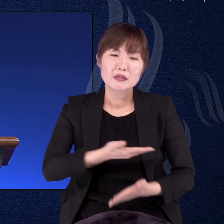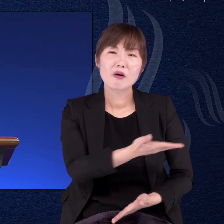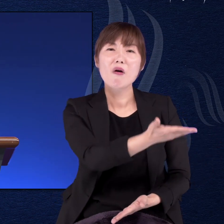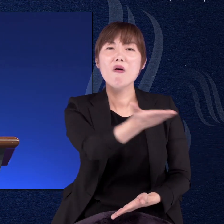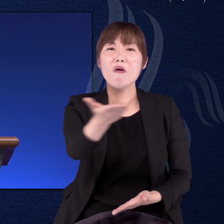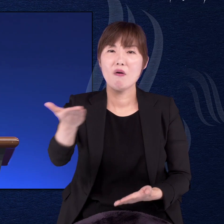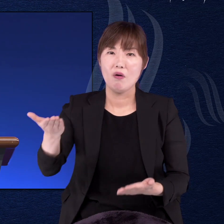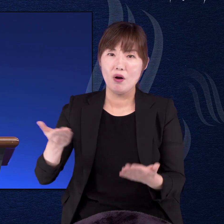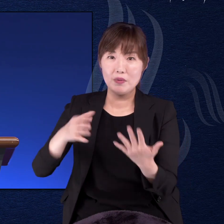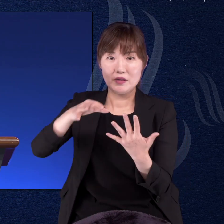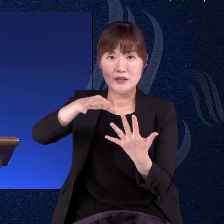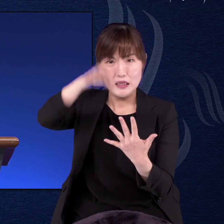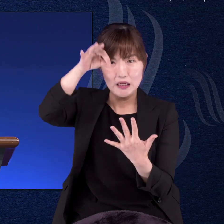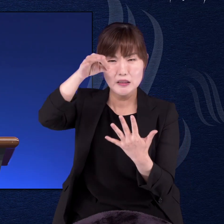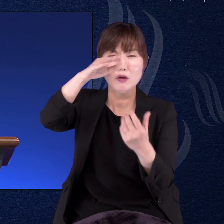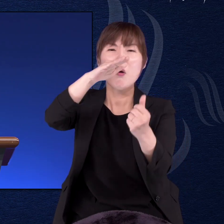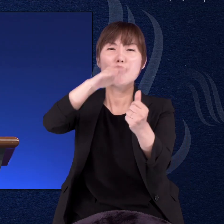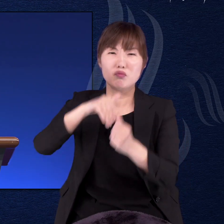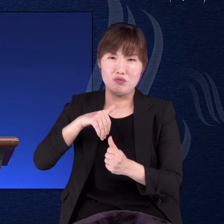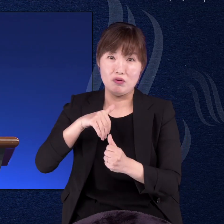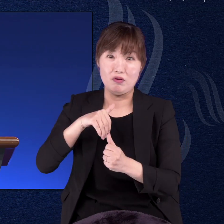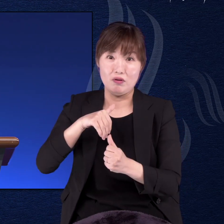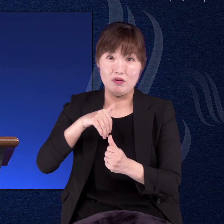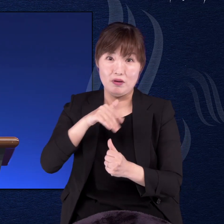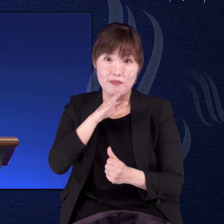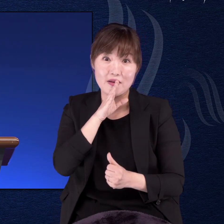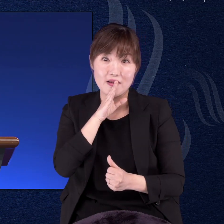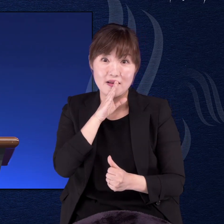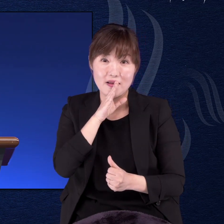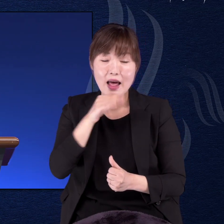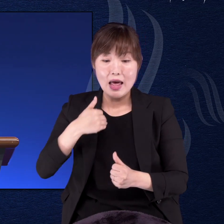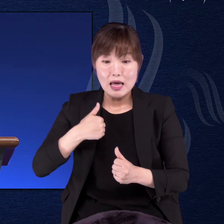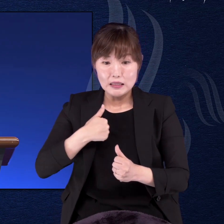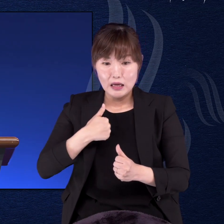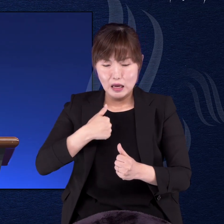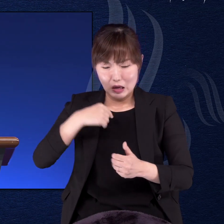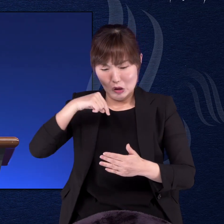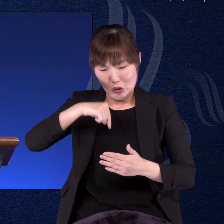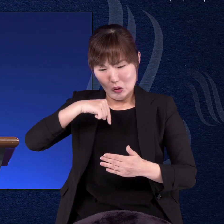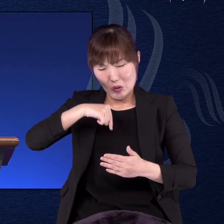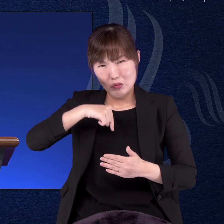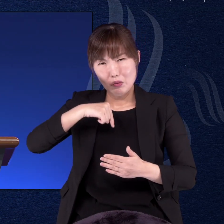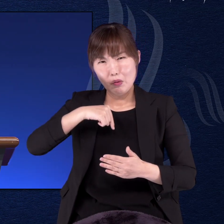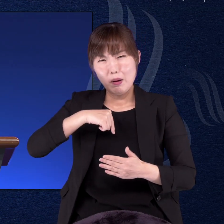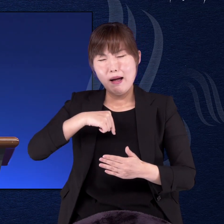지금 내 속을 깔짝깔짝 긁어대는 그 아이의 부모로.